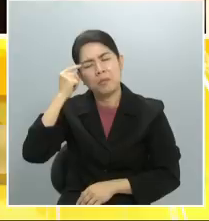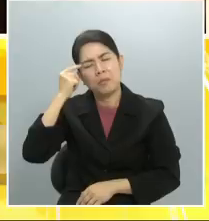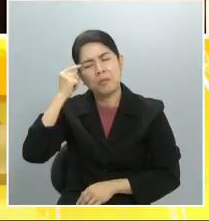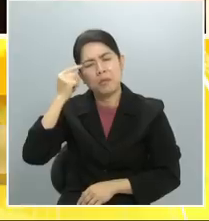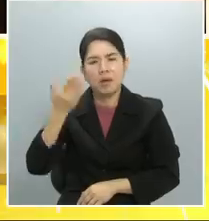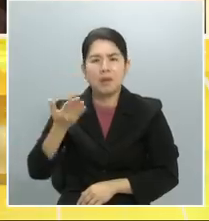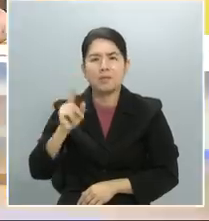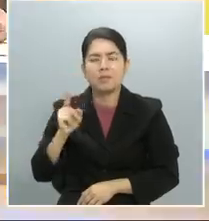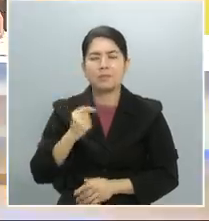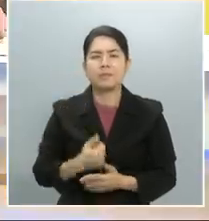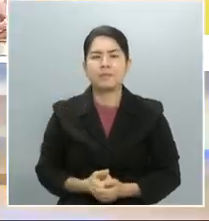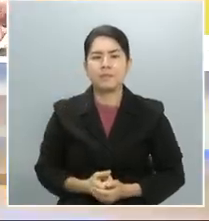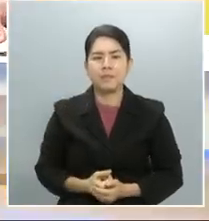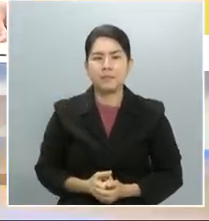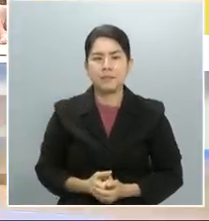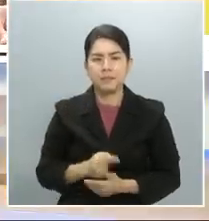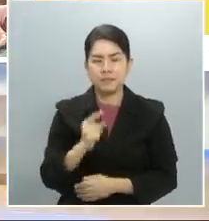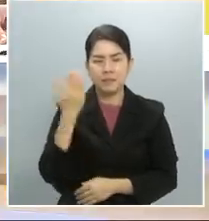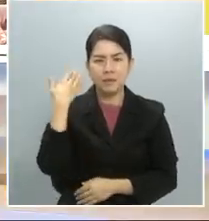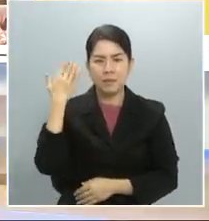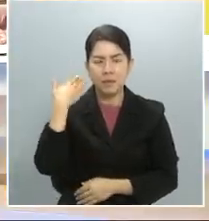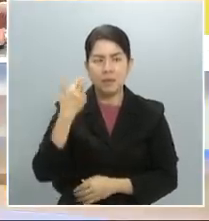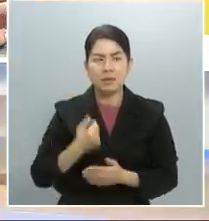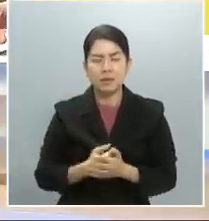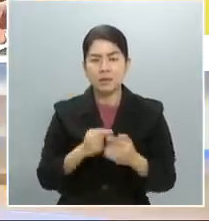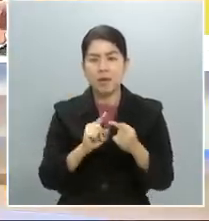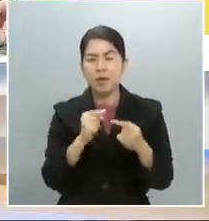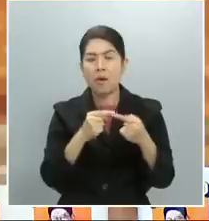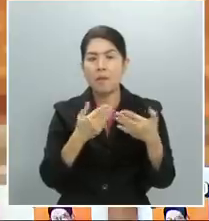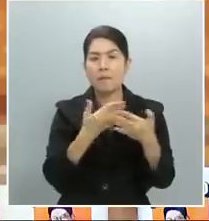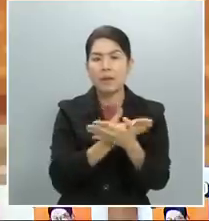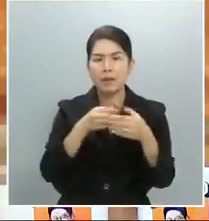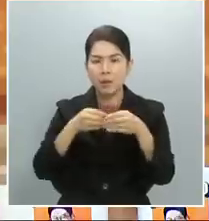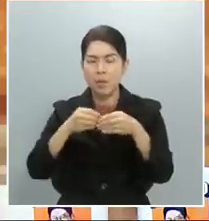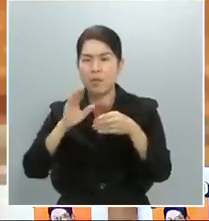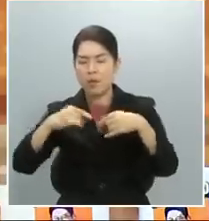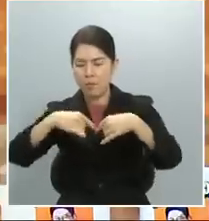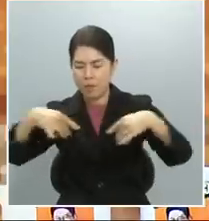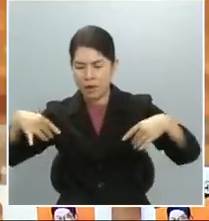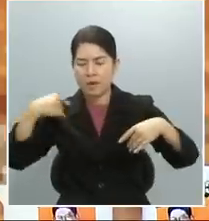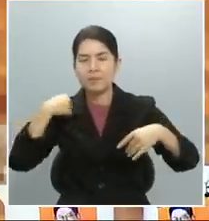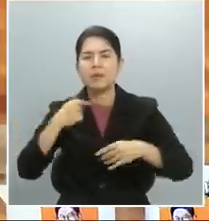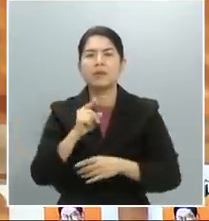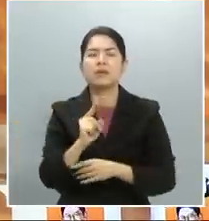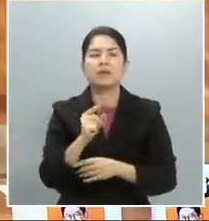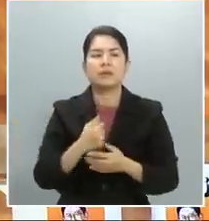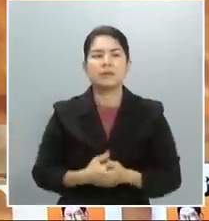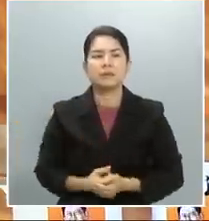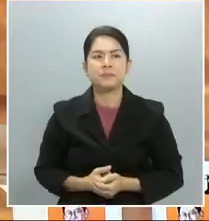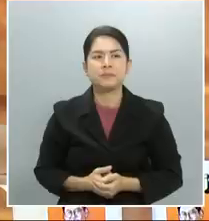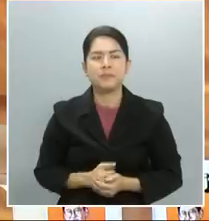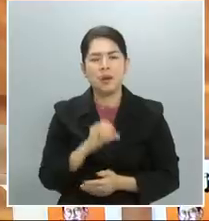ขณะเดียวกันท่านผู้ชมเมื่อวานนี้สลับสับเปลี่ยนกับฝ่ายค้านซึ่งก่อนหน้านี้ดูจะบอกไม่